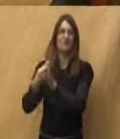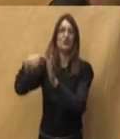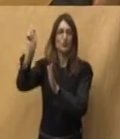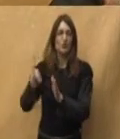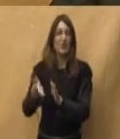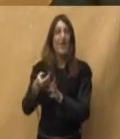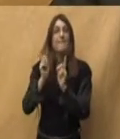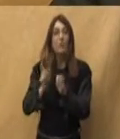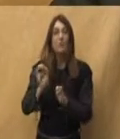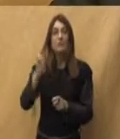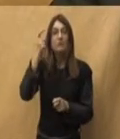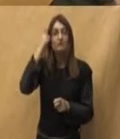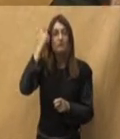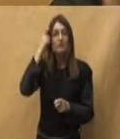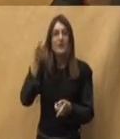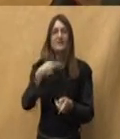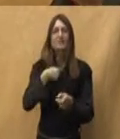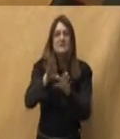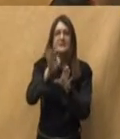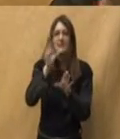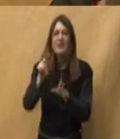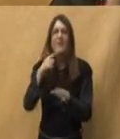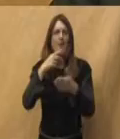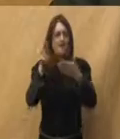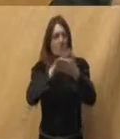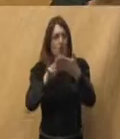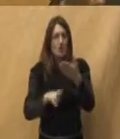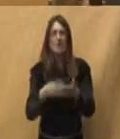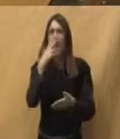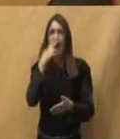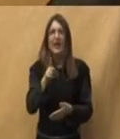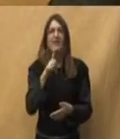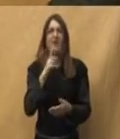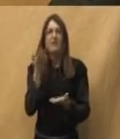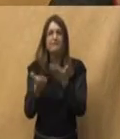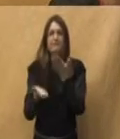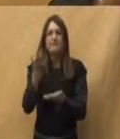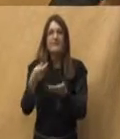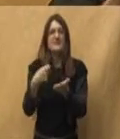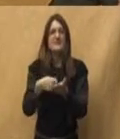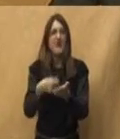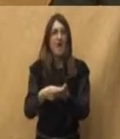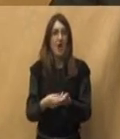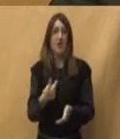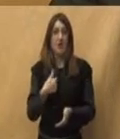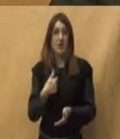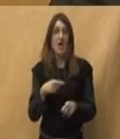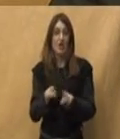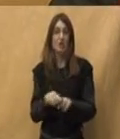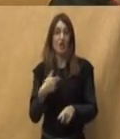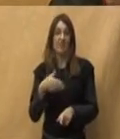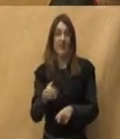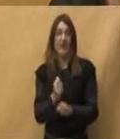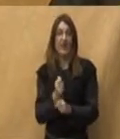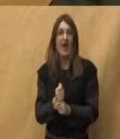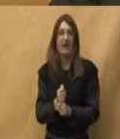treba biti vrlo mudar kad se kupuje, kad se bira, treba čitati, treba gledati, naravno i vagati cijenu. Ja sam prvi, zato jer ja taj sustav koristim.